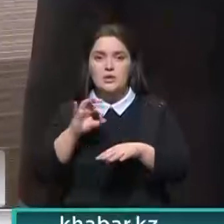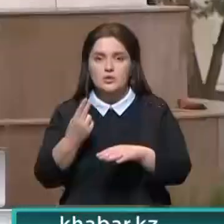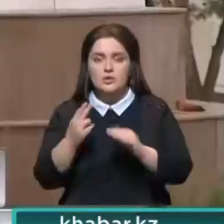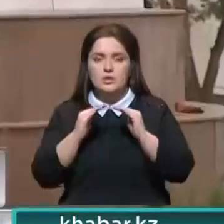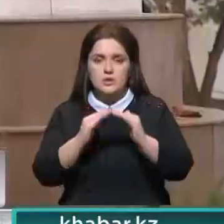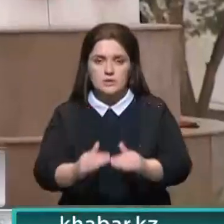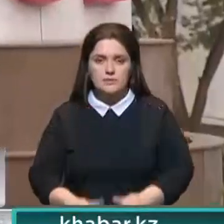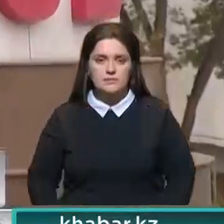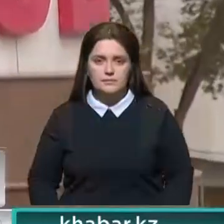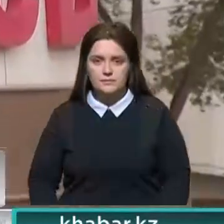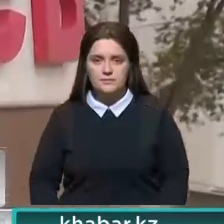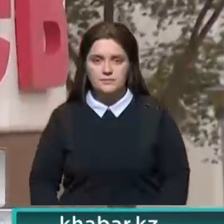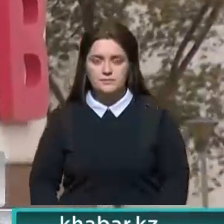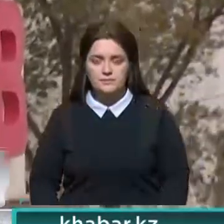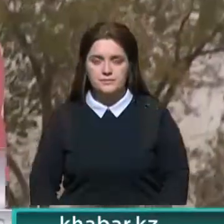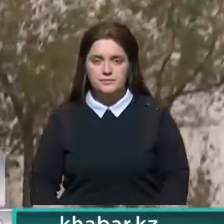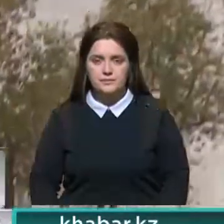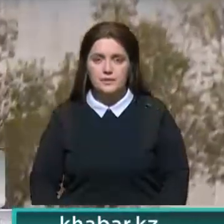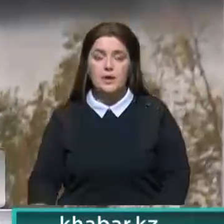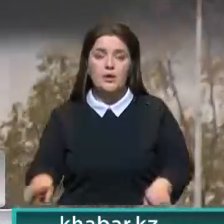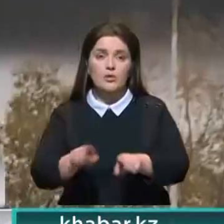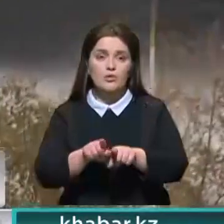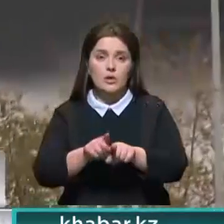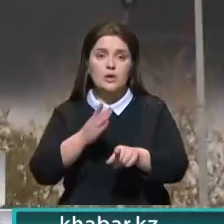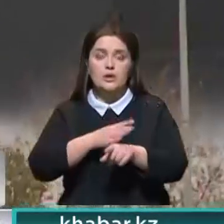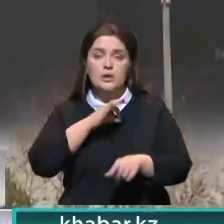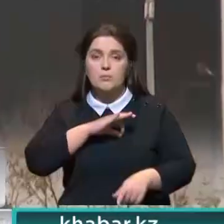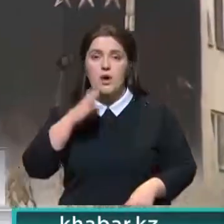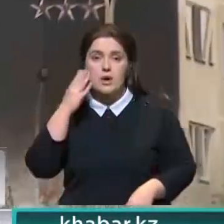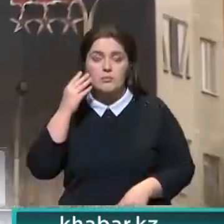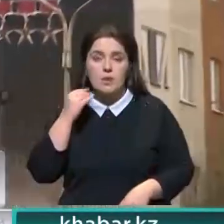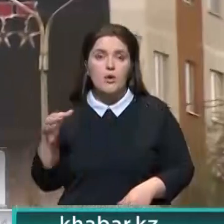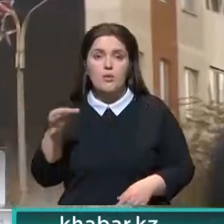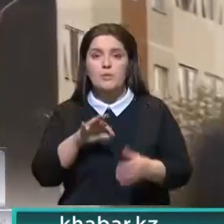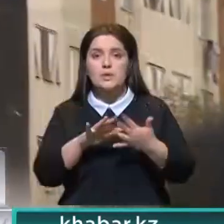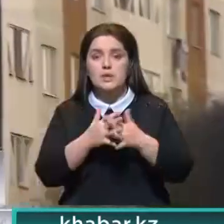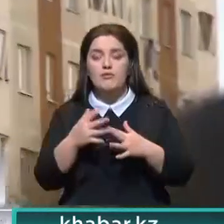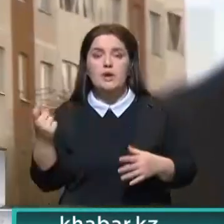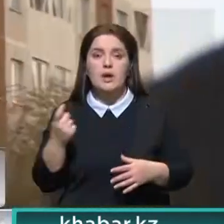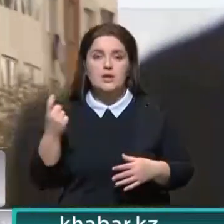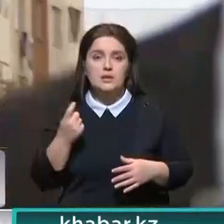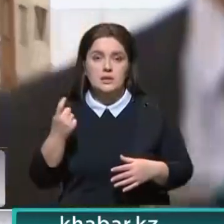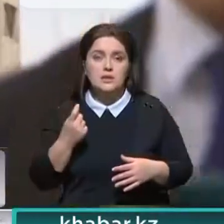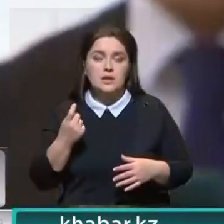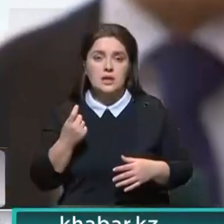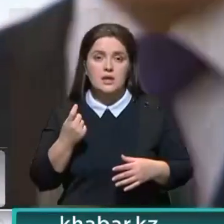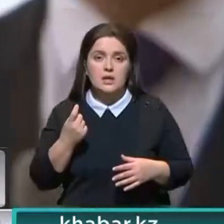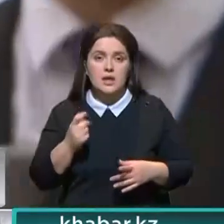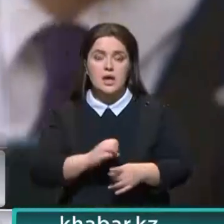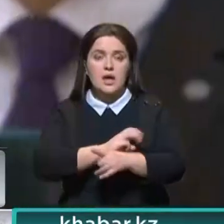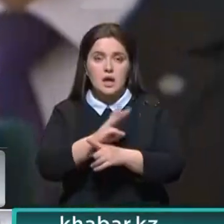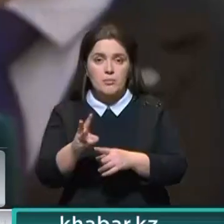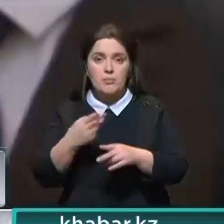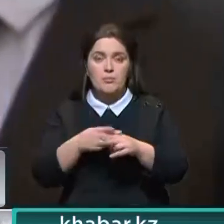жильем. Отметил сегодня в Конаеве президент и потенциал Алматинской области в сельском хозяйстве, продовольственном обеспечении